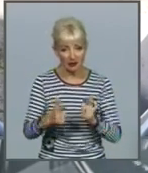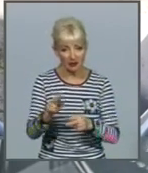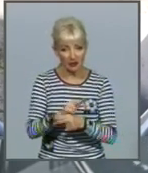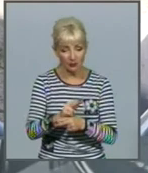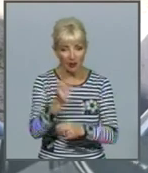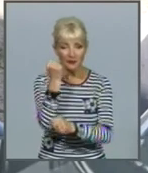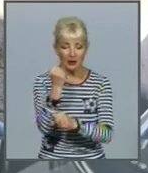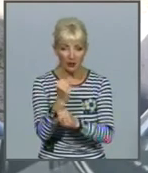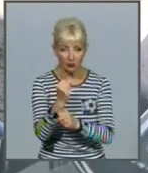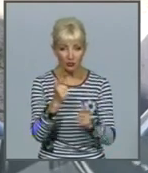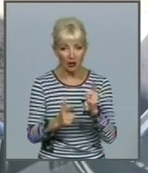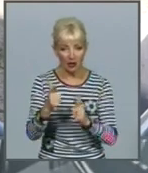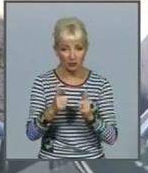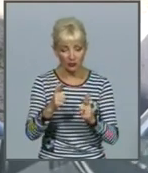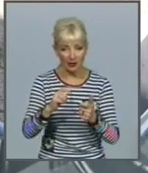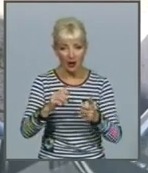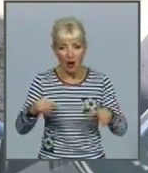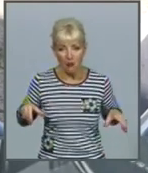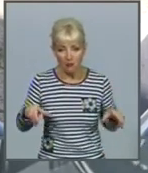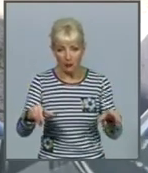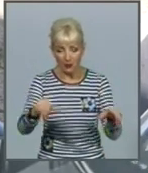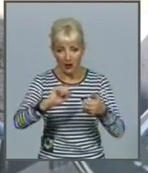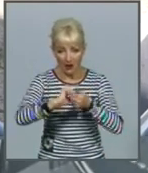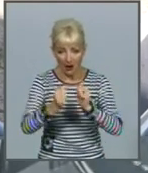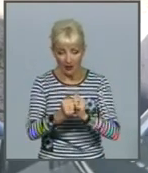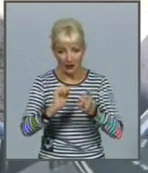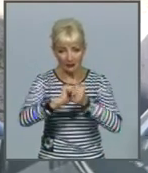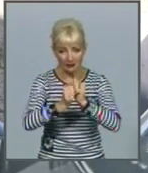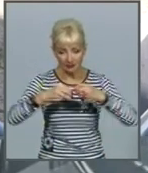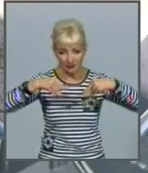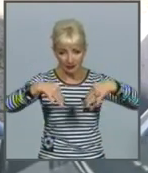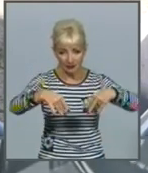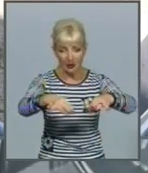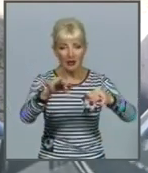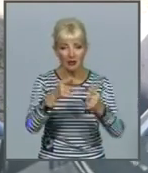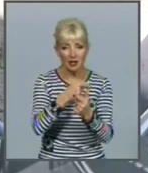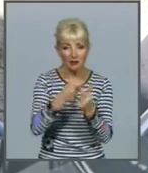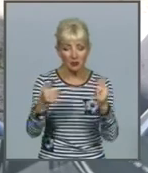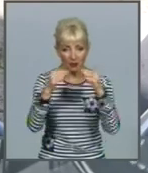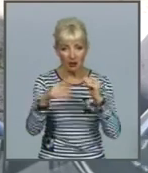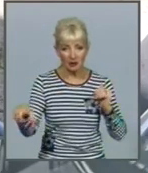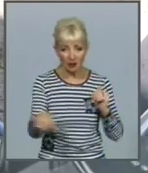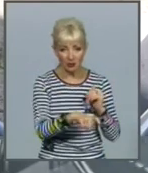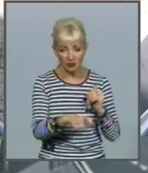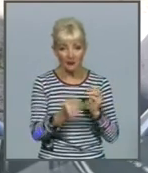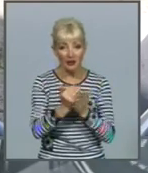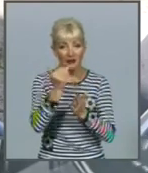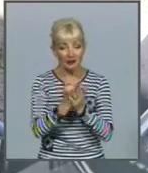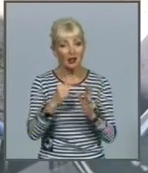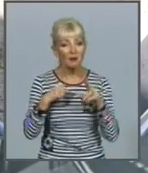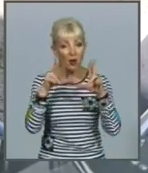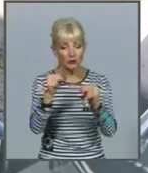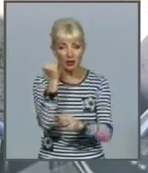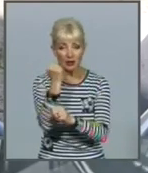бордюрний камінь, облаштовували щебенем тротуари та саму внутрішню квартальну дорогу. Тоді нам обіцяли комунальники, що вже цього